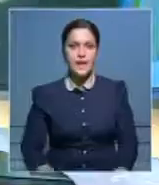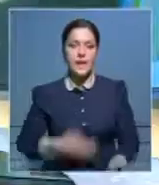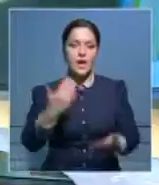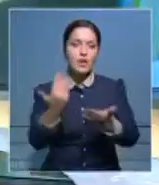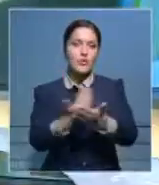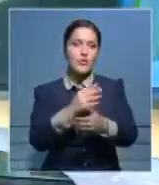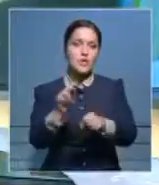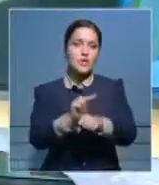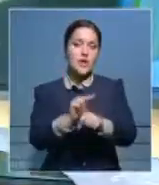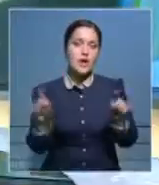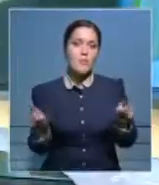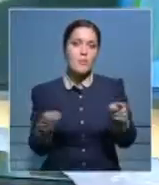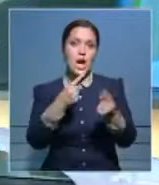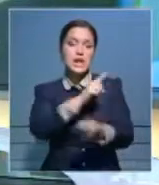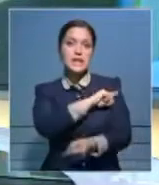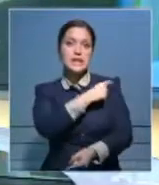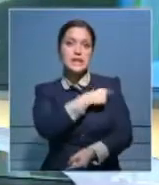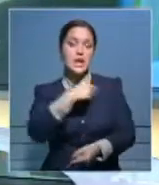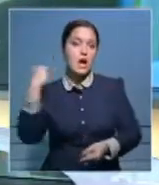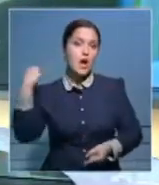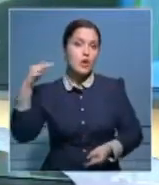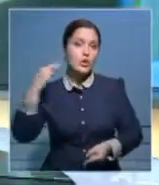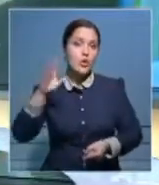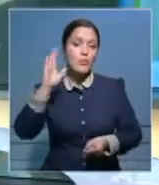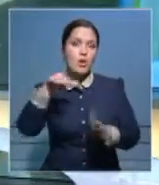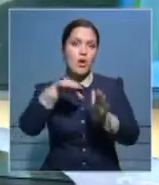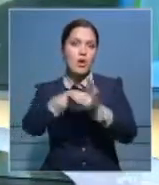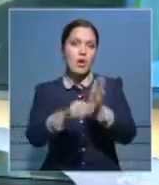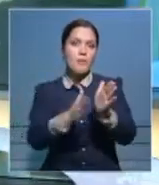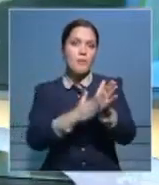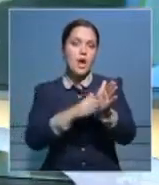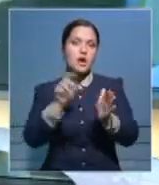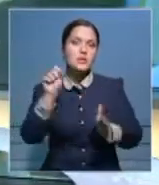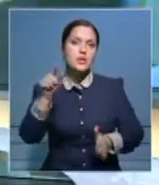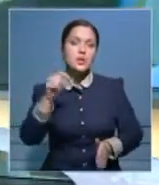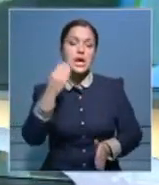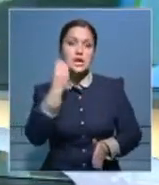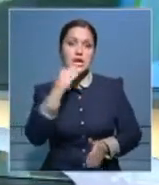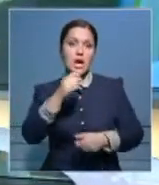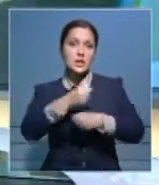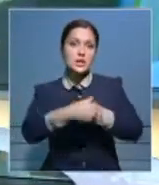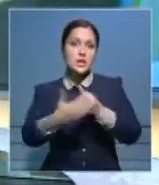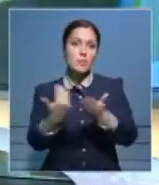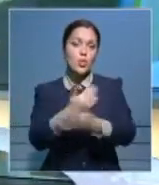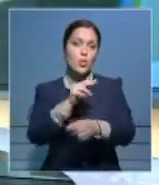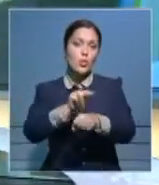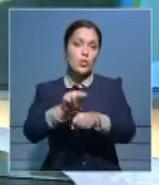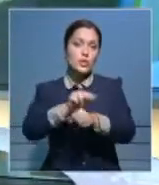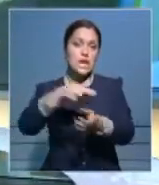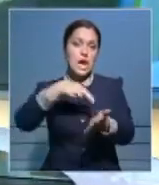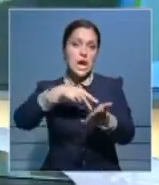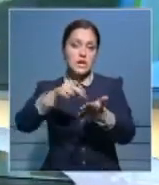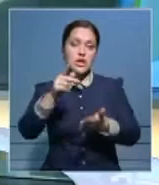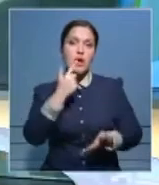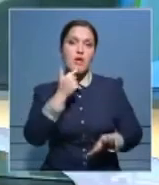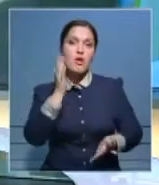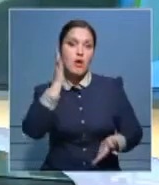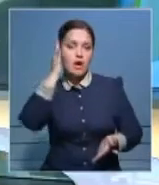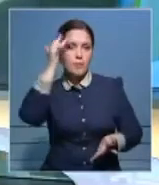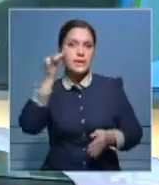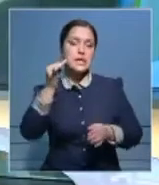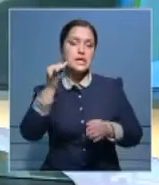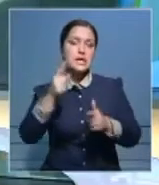Новая реабилитационная клиника в Актобе – номинант на премию «Алтын Сапа». В центре заново учат ходить после инсультов и тяжелых